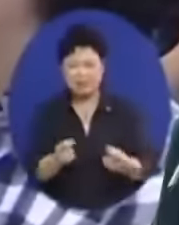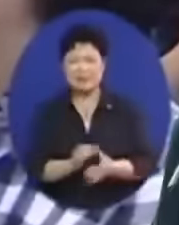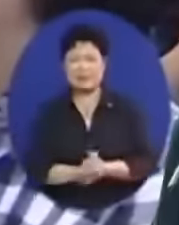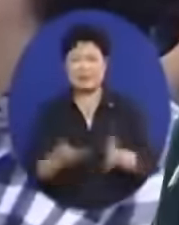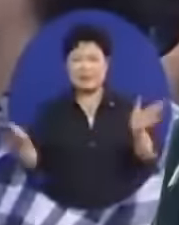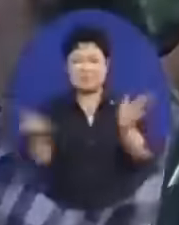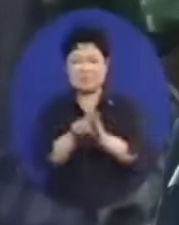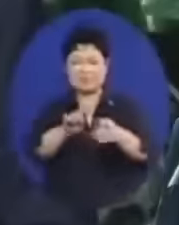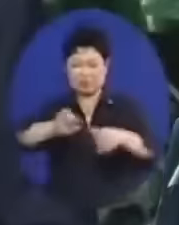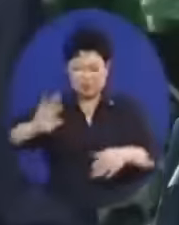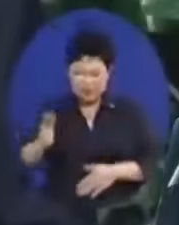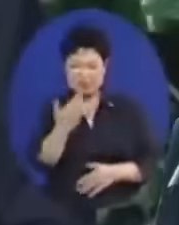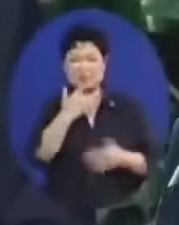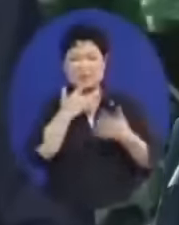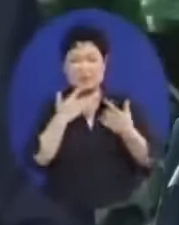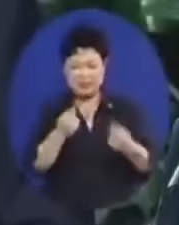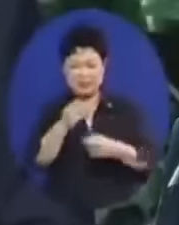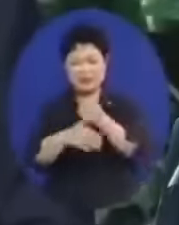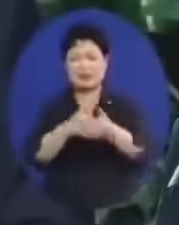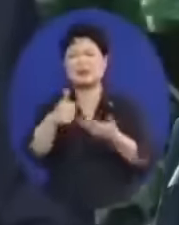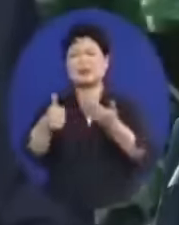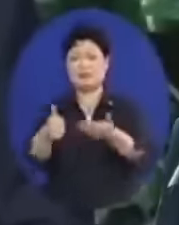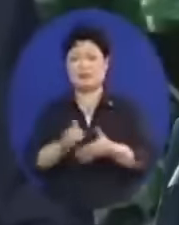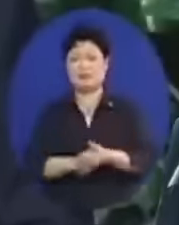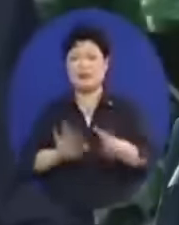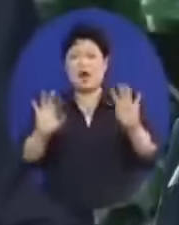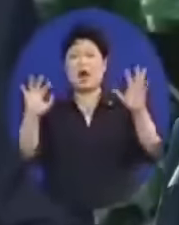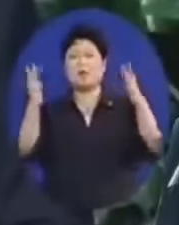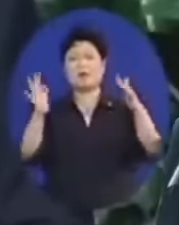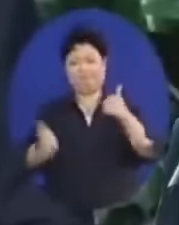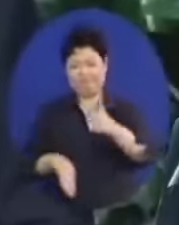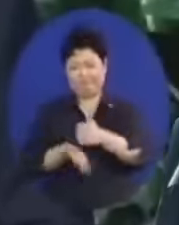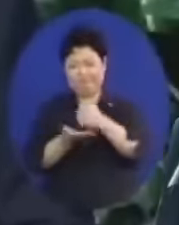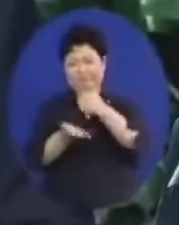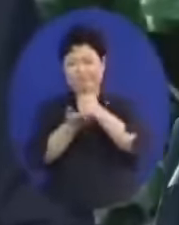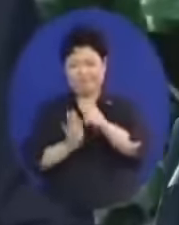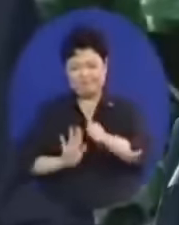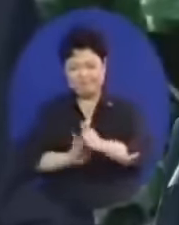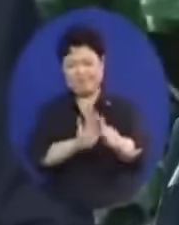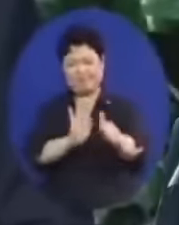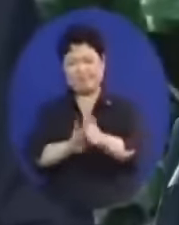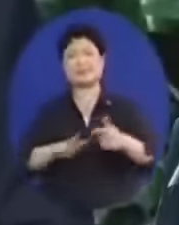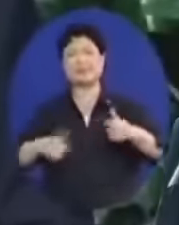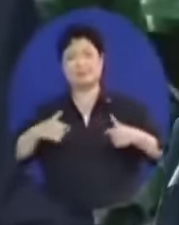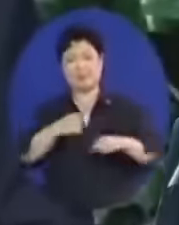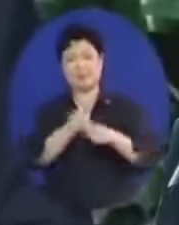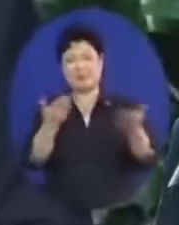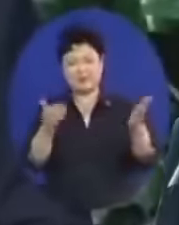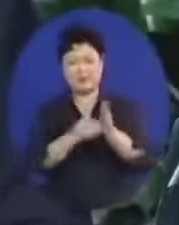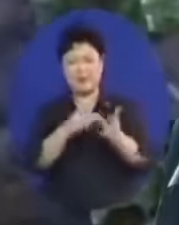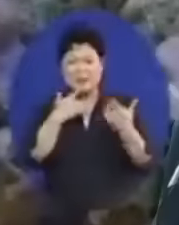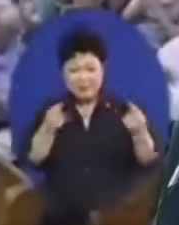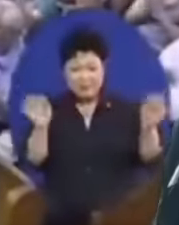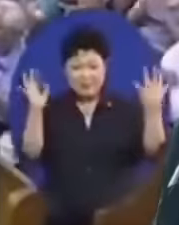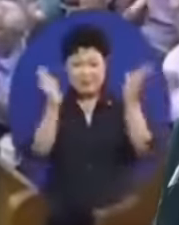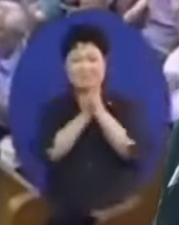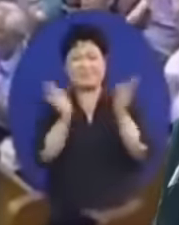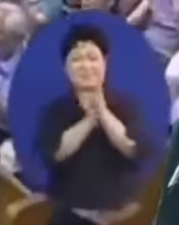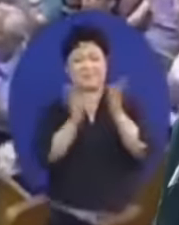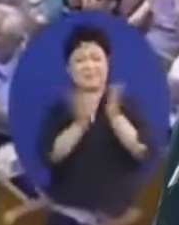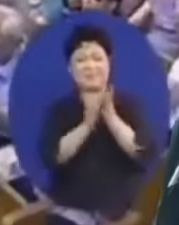내 믿은 대로 될지어다고 하나님이 박수 쳐주시고 밀어주시고 기뻐해 주시는 것입니다.